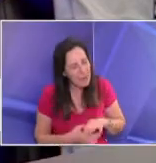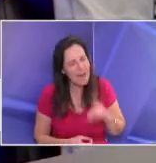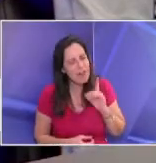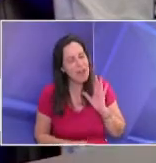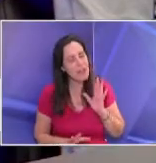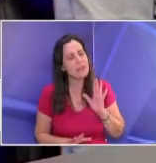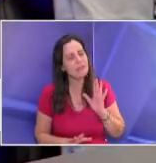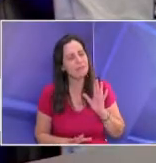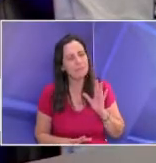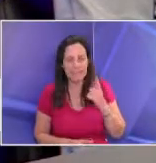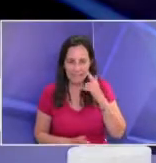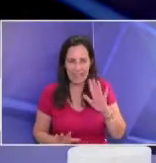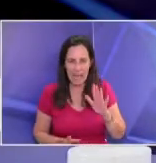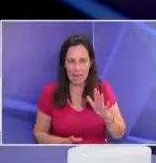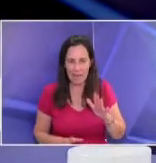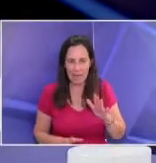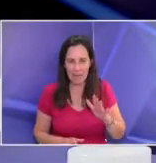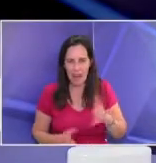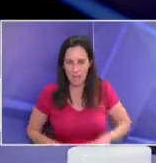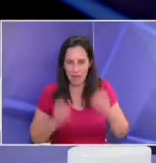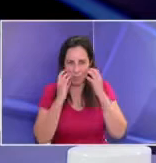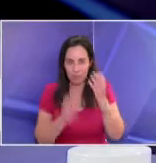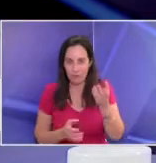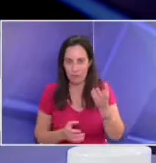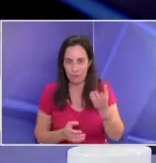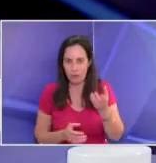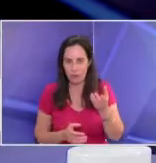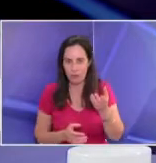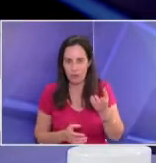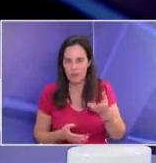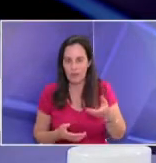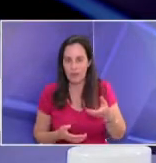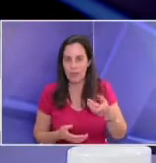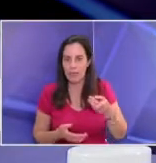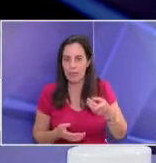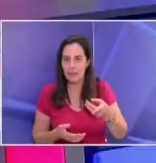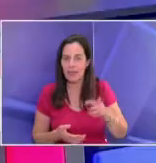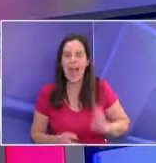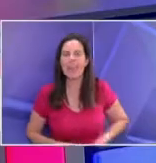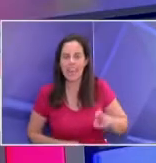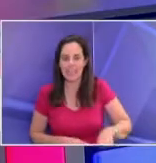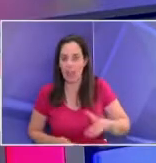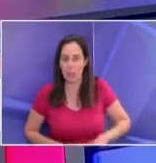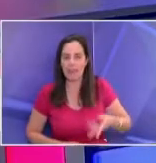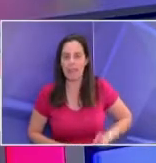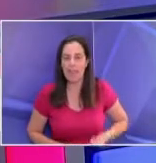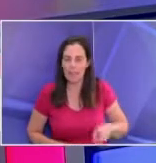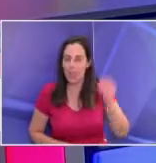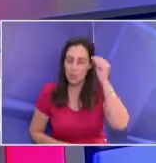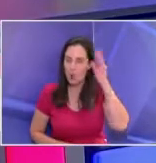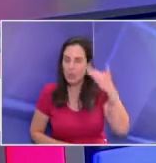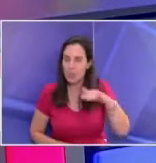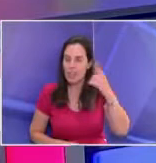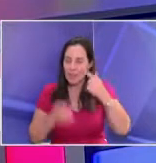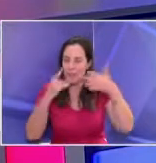היה לי... תשמע, זה ילדה של מישהו שנרצח. נכדה. נכדה, סליחה, של מישהו שנרצח, שאני זוכר את